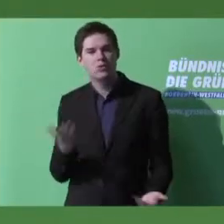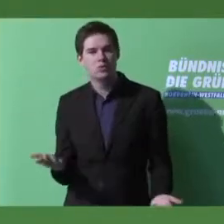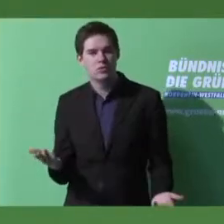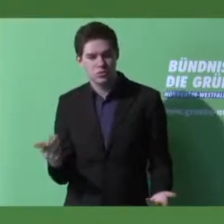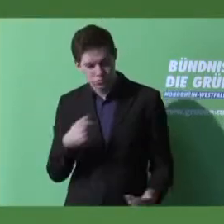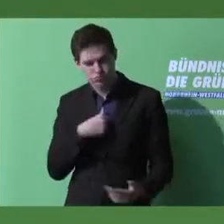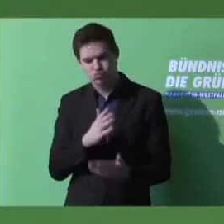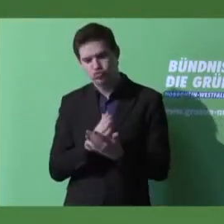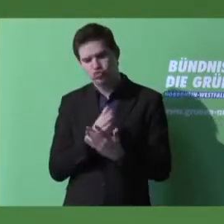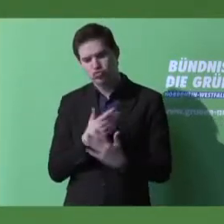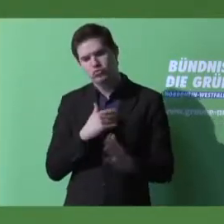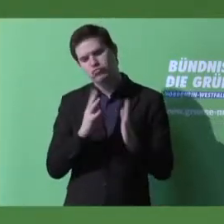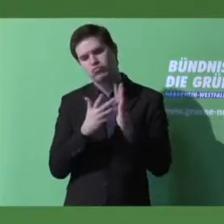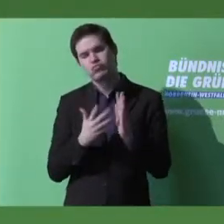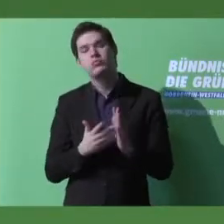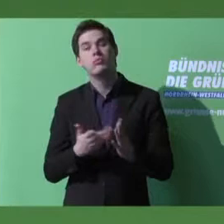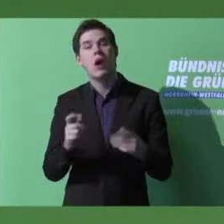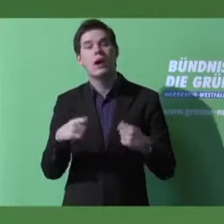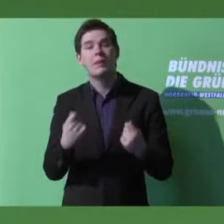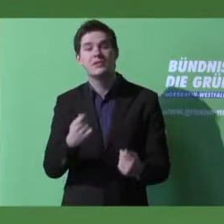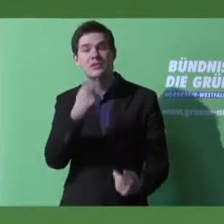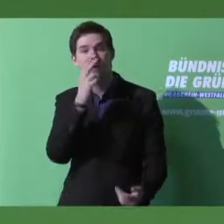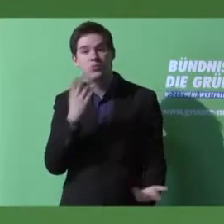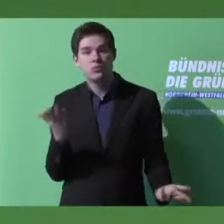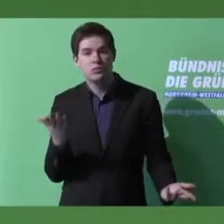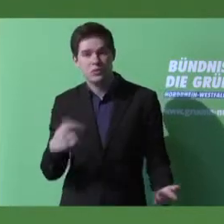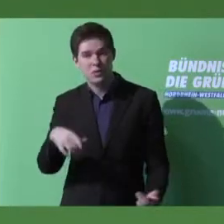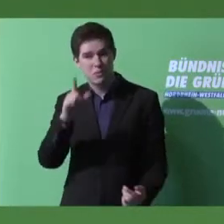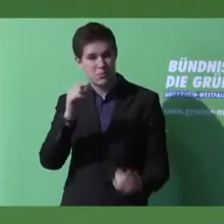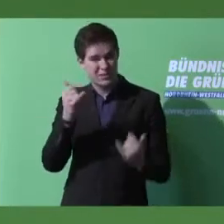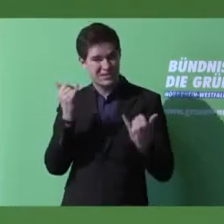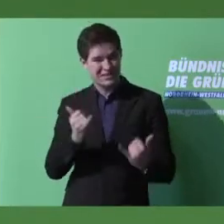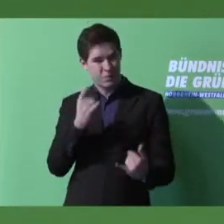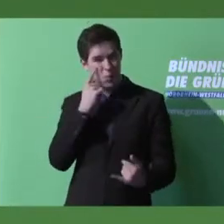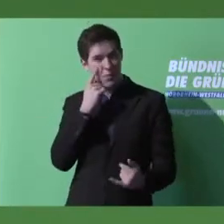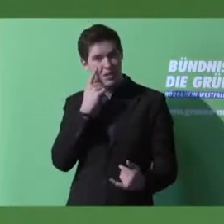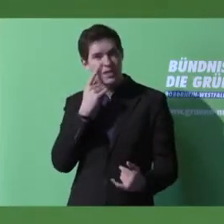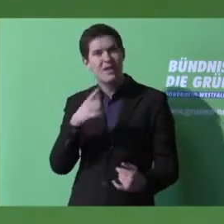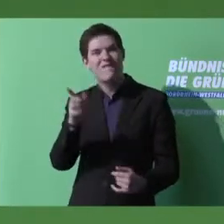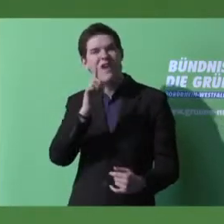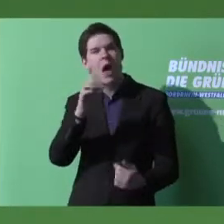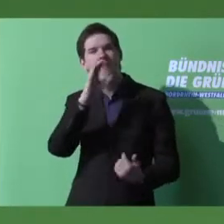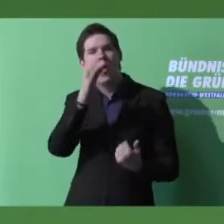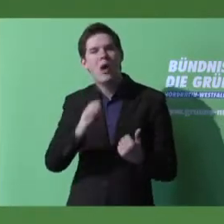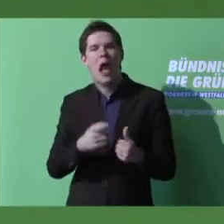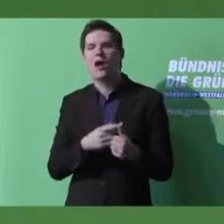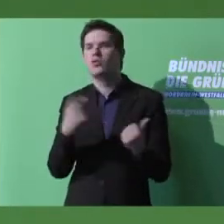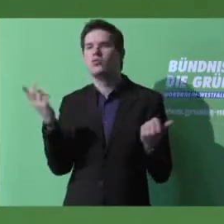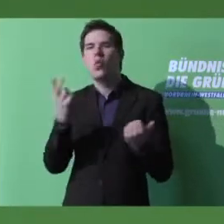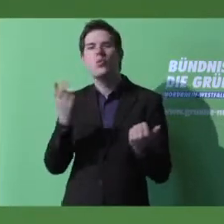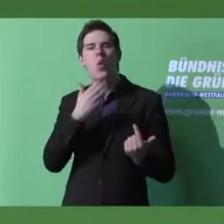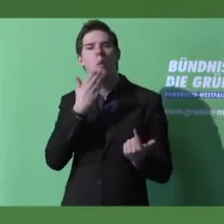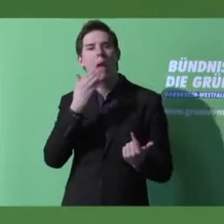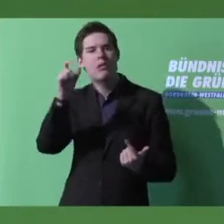fest, die Mehrheit der hier Zugewanderten aus Bulgarien und